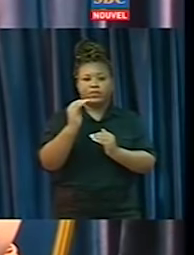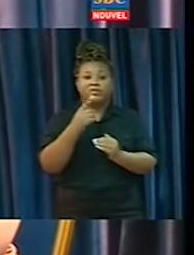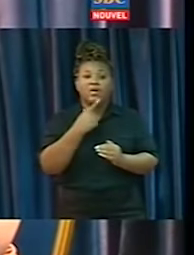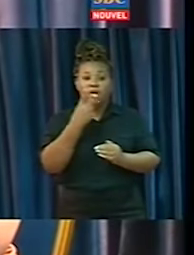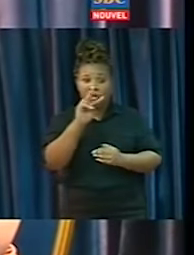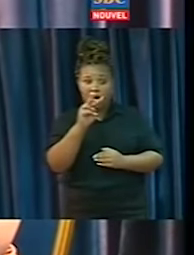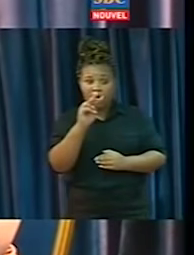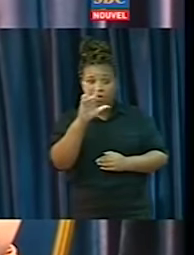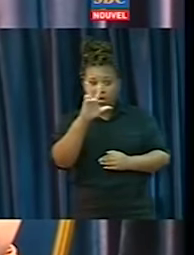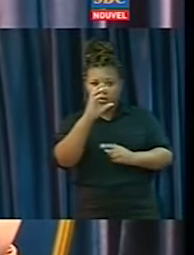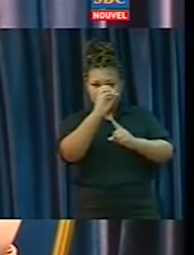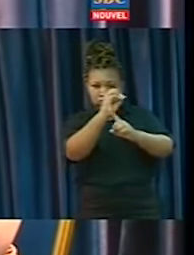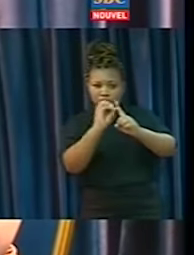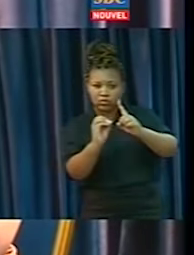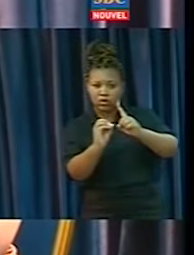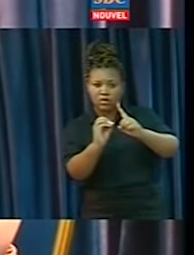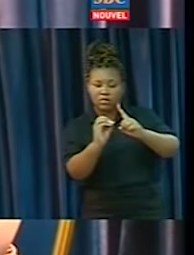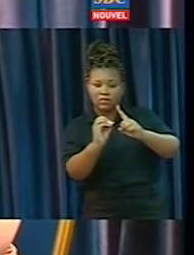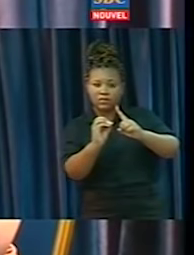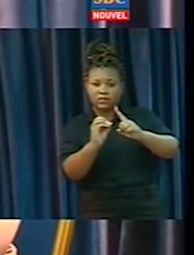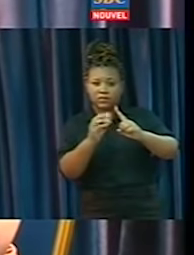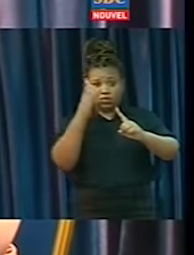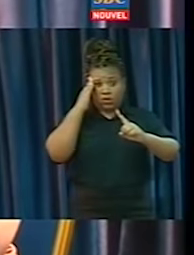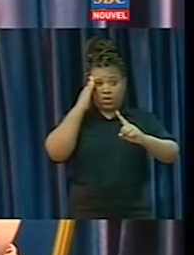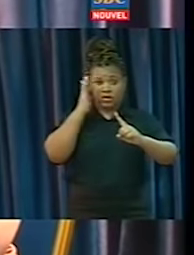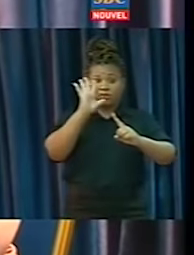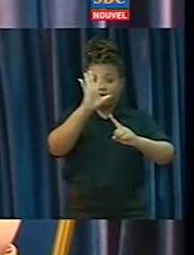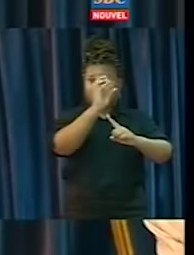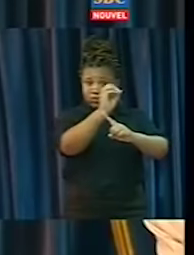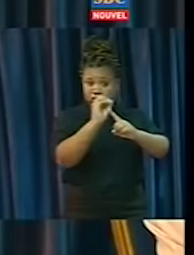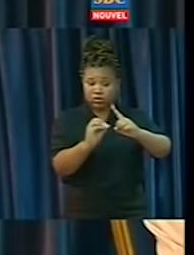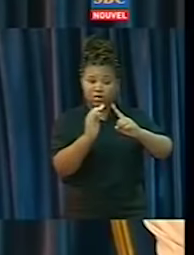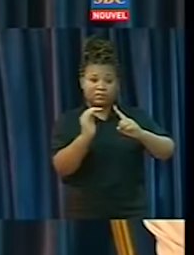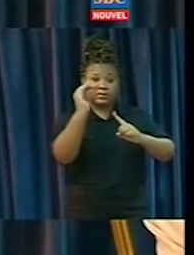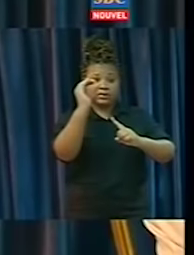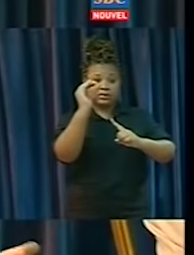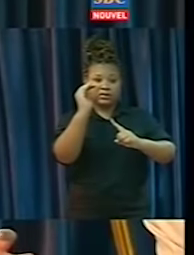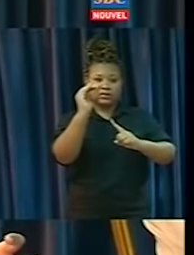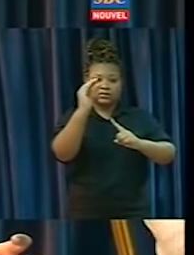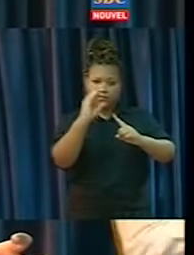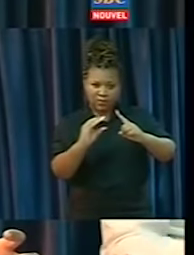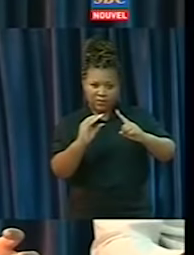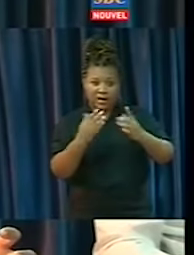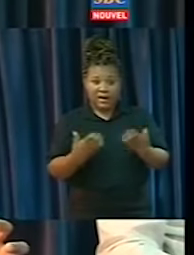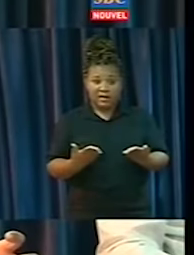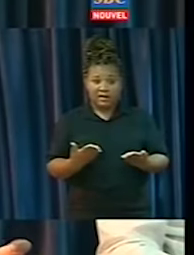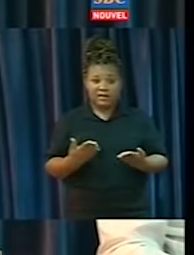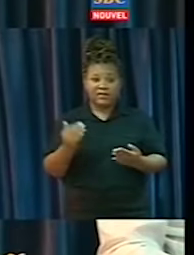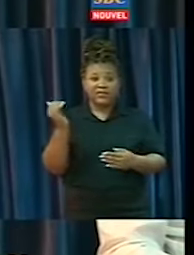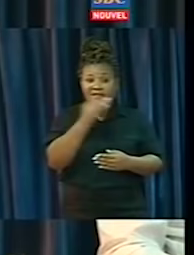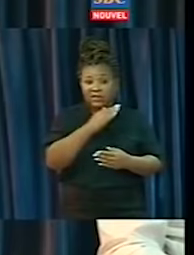excess revenue, nous dépensons ça à 0.5 en plus, qui nous arrive à 2.5. Mais là, nous pensons quelque chose en